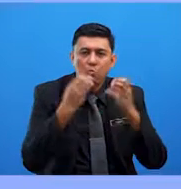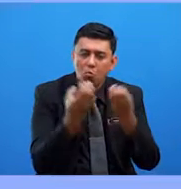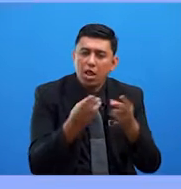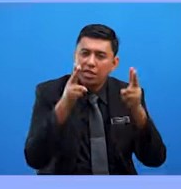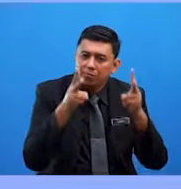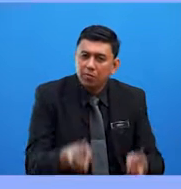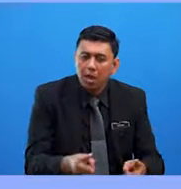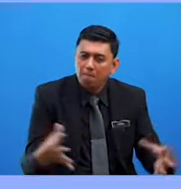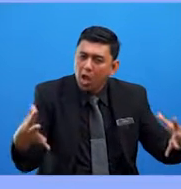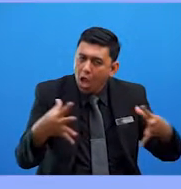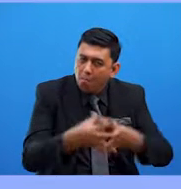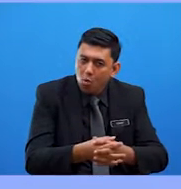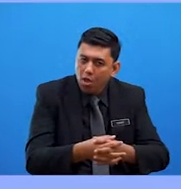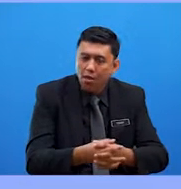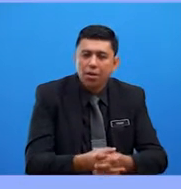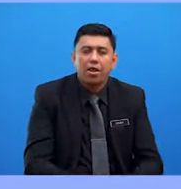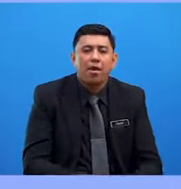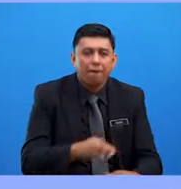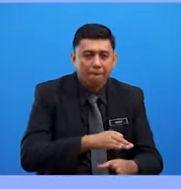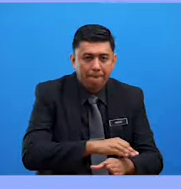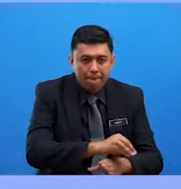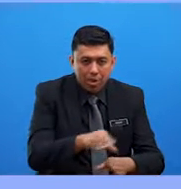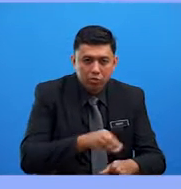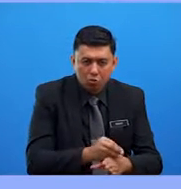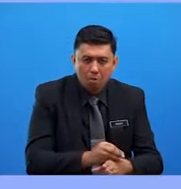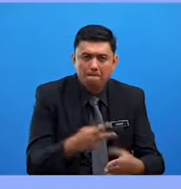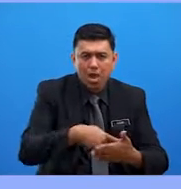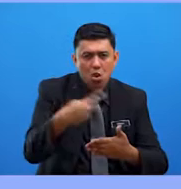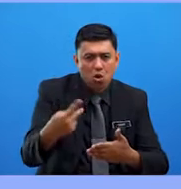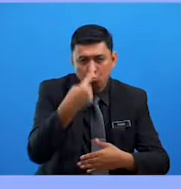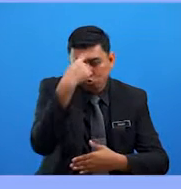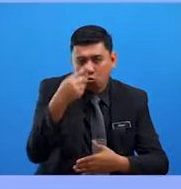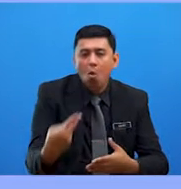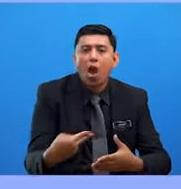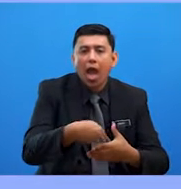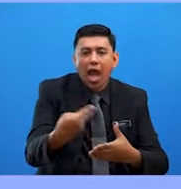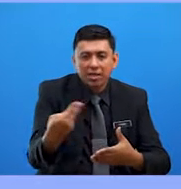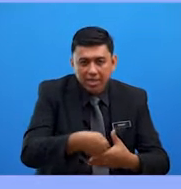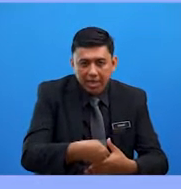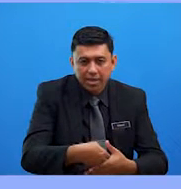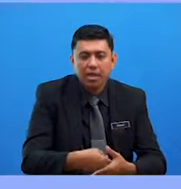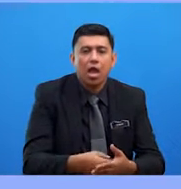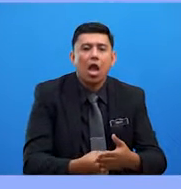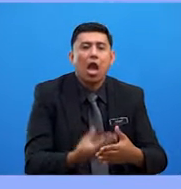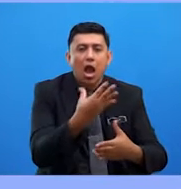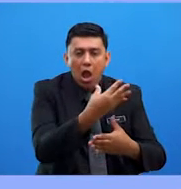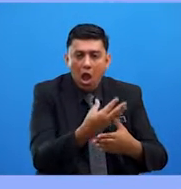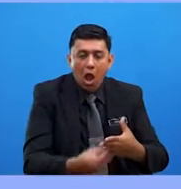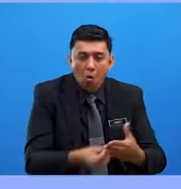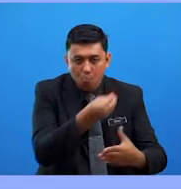individu menggabungkan faktor pengeluaran untuk menghasilkan output